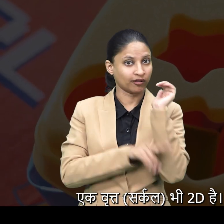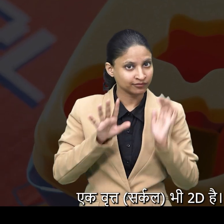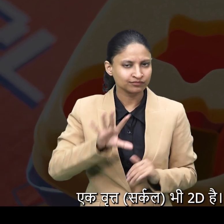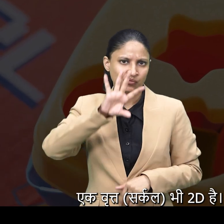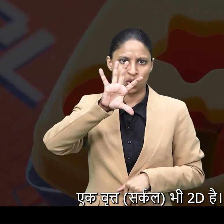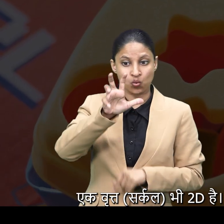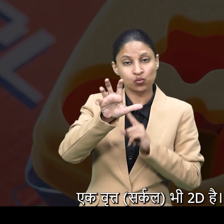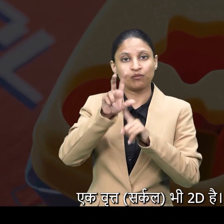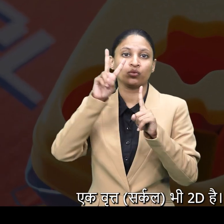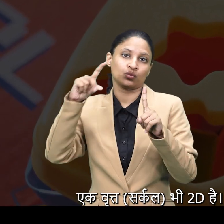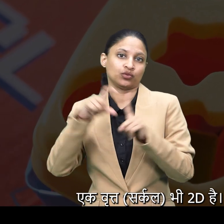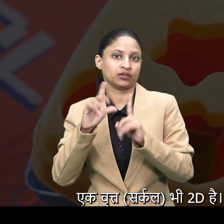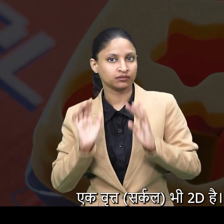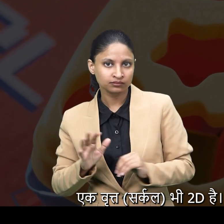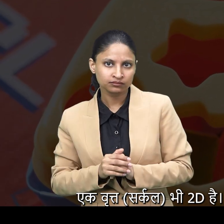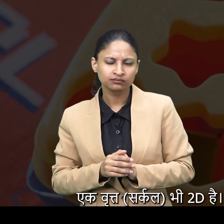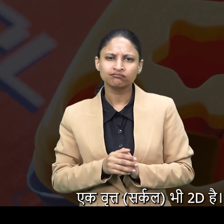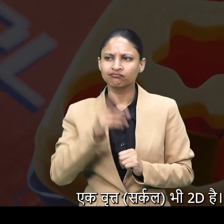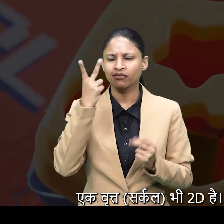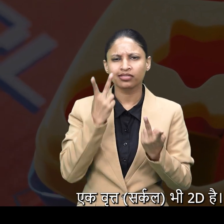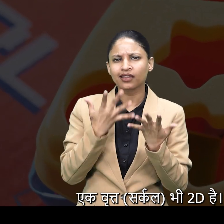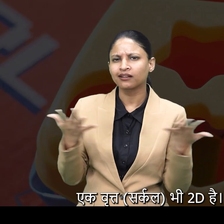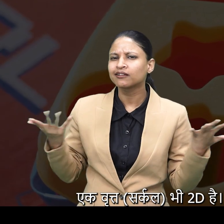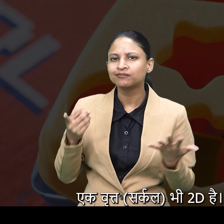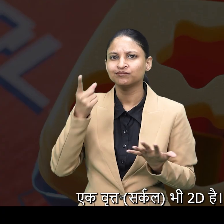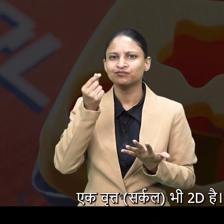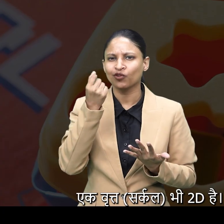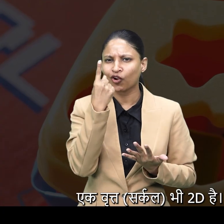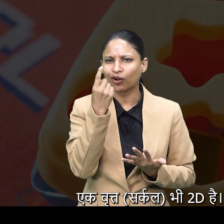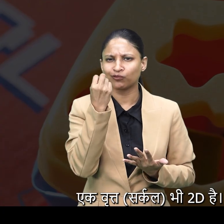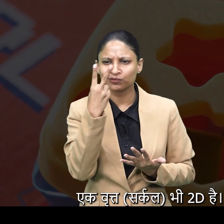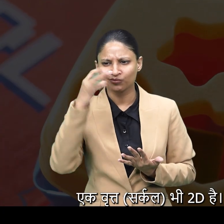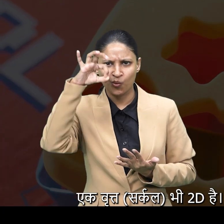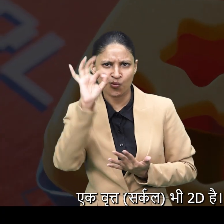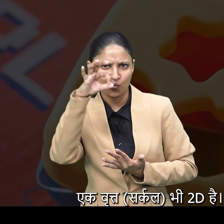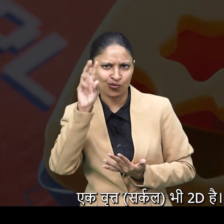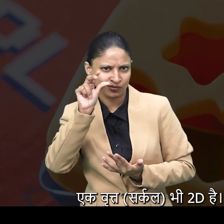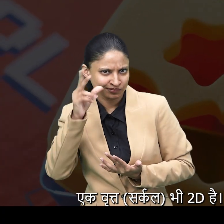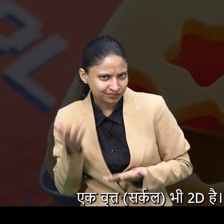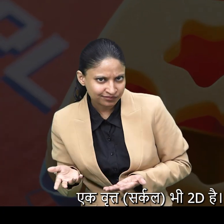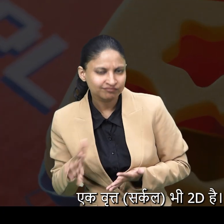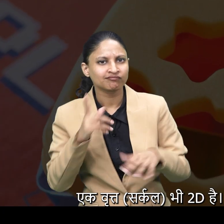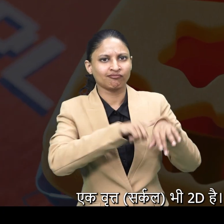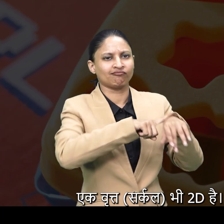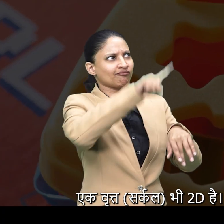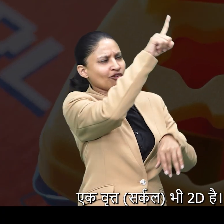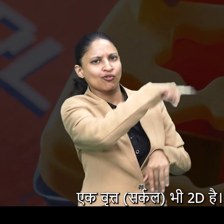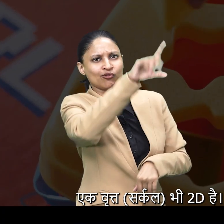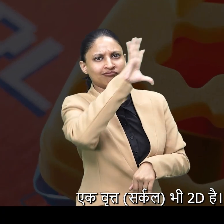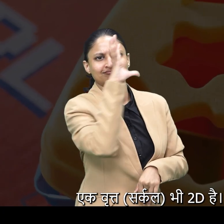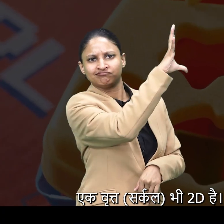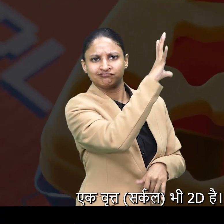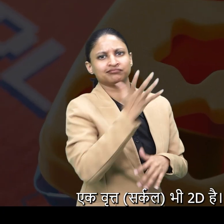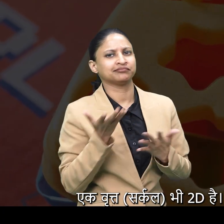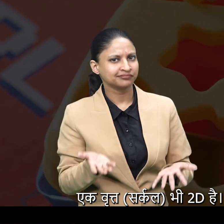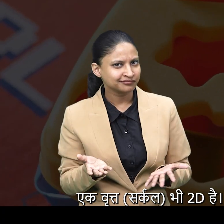एक वृत्त सर्कल भी 2D है। आप इसे एक सिक्के या दीवार घड़ी में पा सकते हैं।